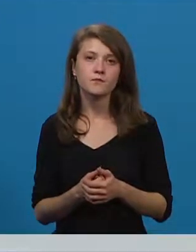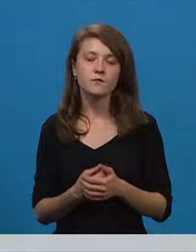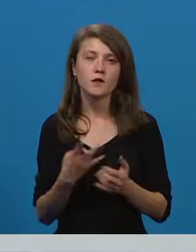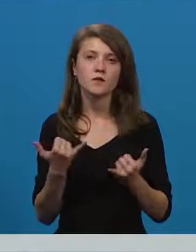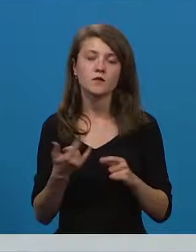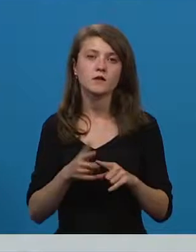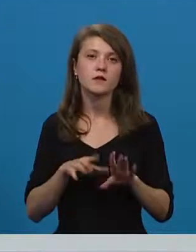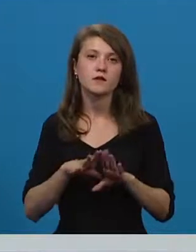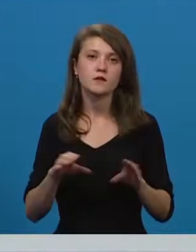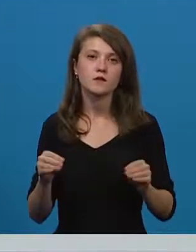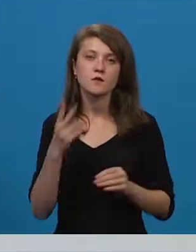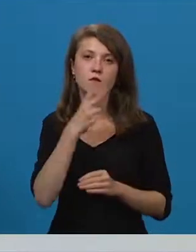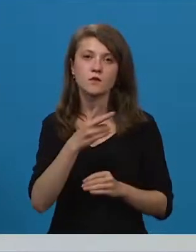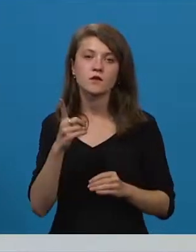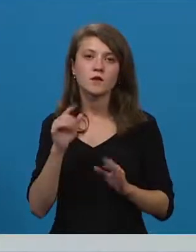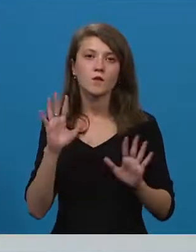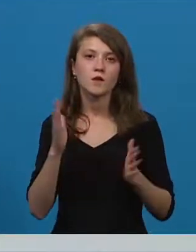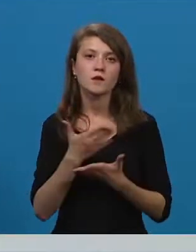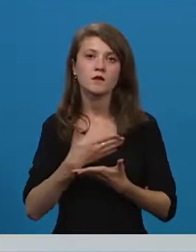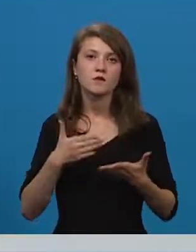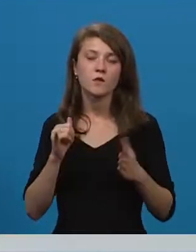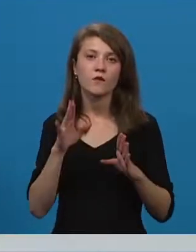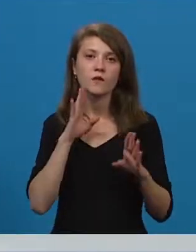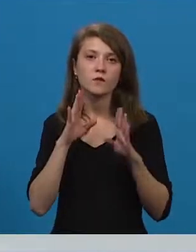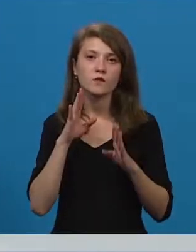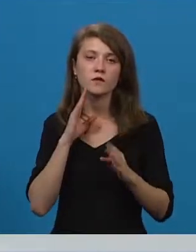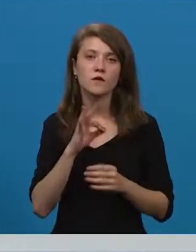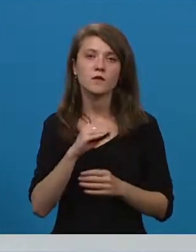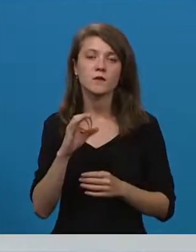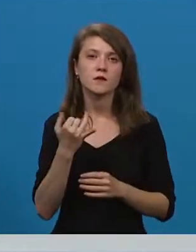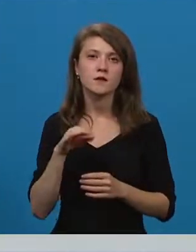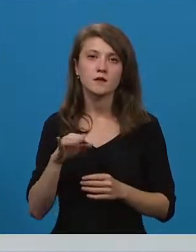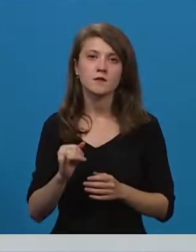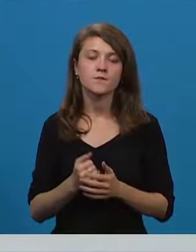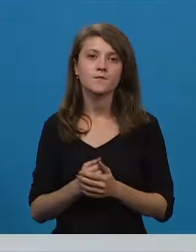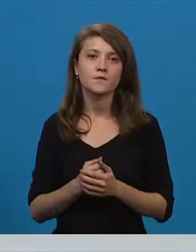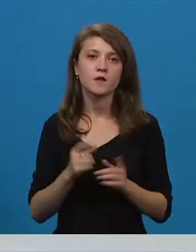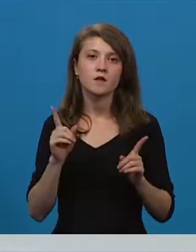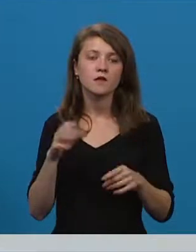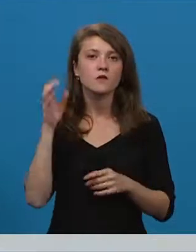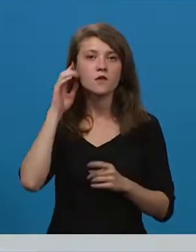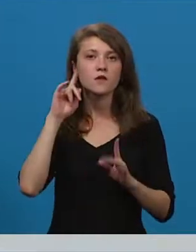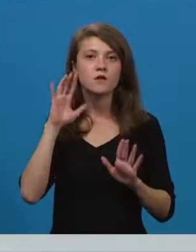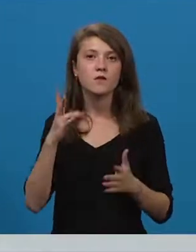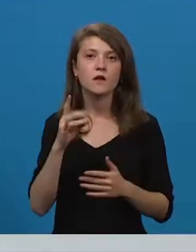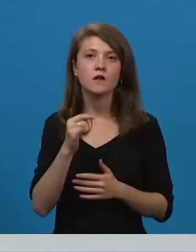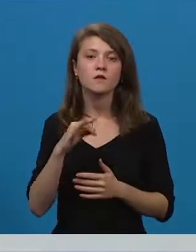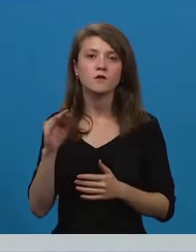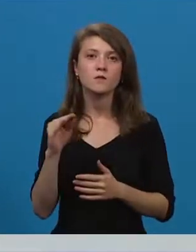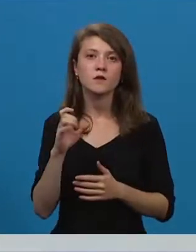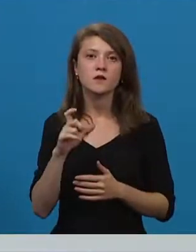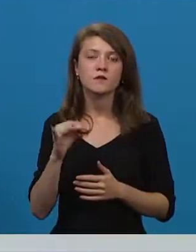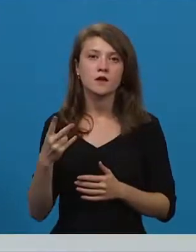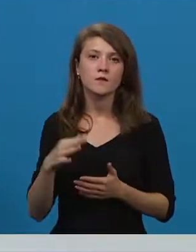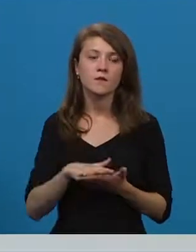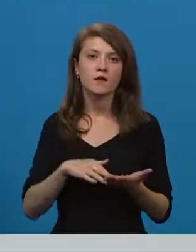На сьогодні це все. Слідкуйте за подіями на нашій сторінці у мережі Facebook та на офіційному сайті. Також слухайте новини на радіо «Житомирська